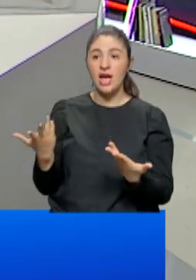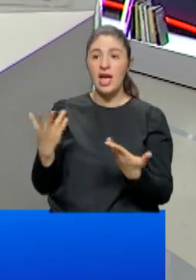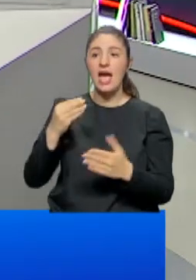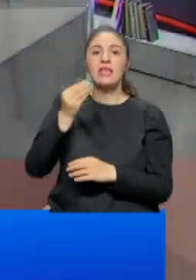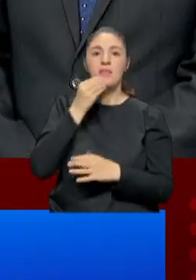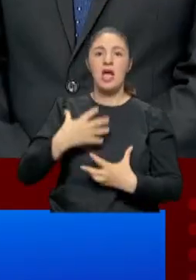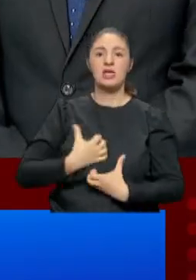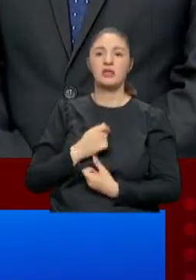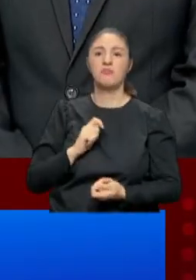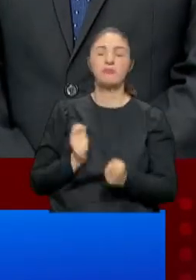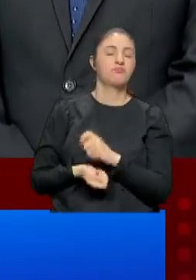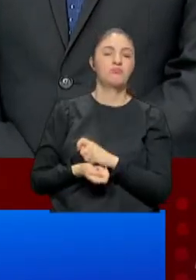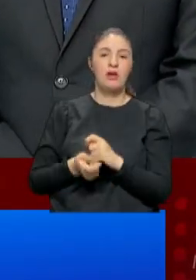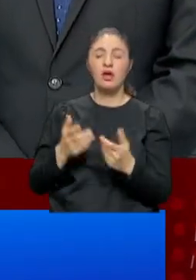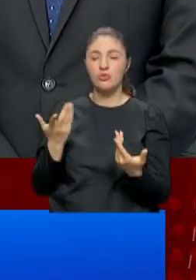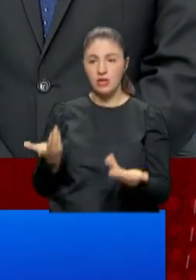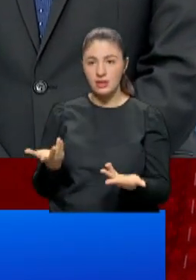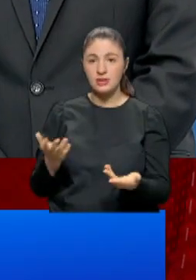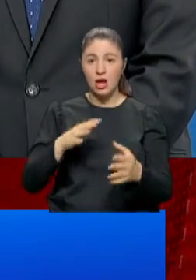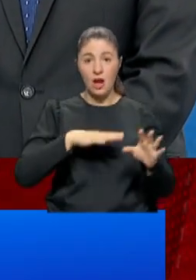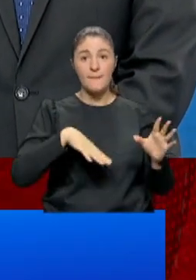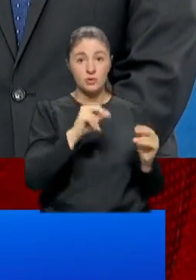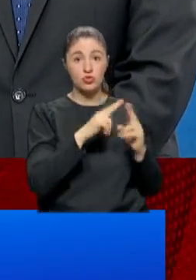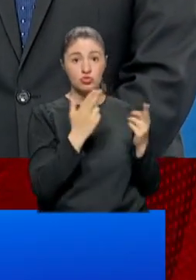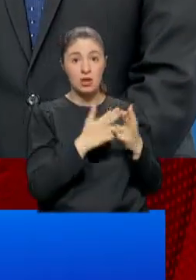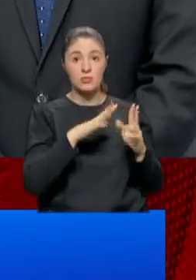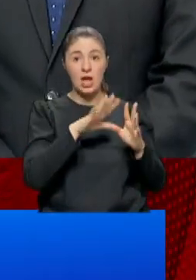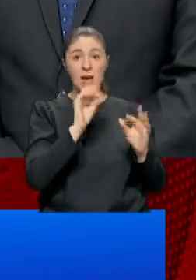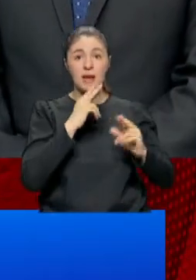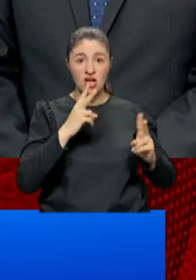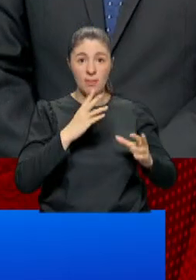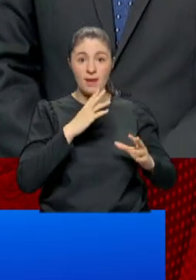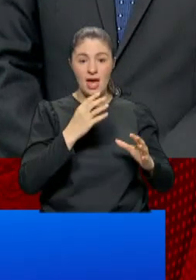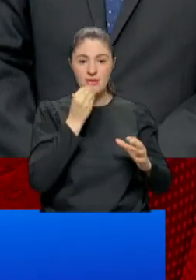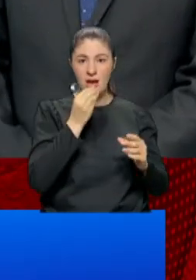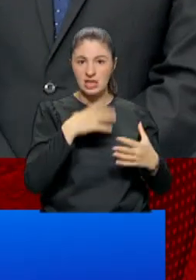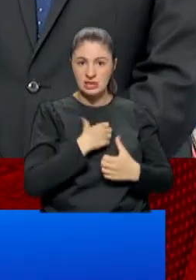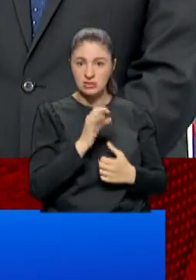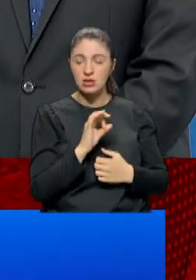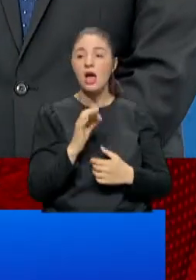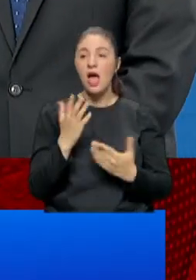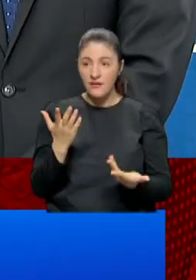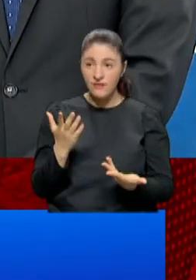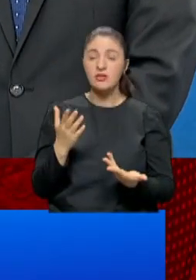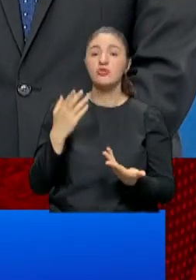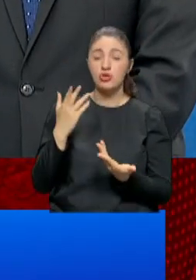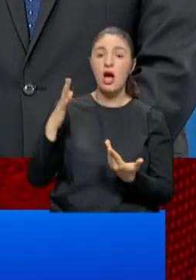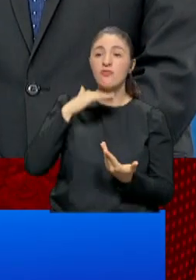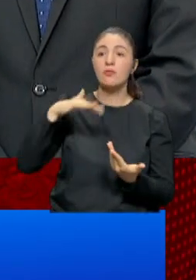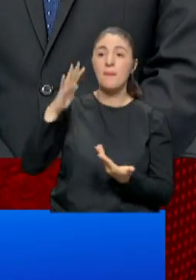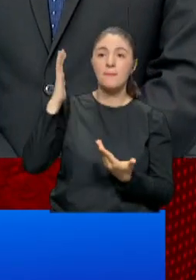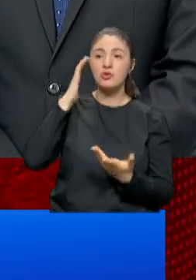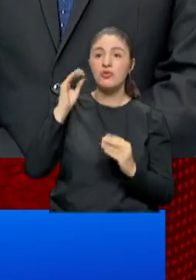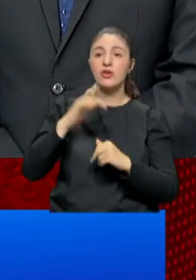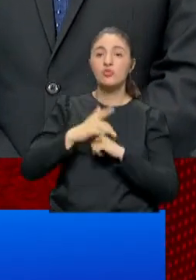gıda krizine döndürdü Dolayısıyla ilk önce bütün Elazığ daki Evet Neden Çünkü Avrupa başta olmak üzere